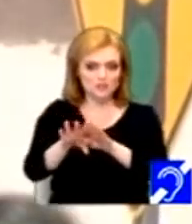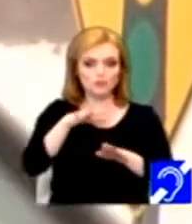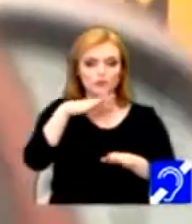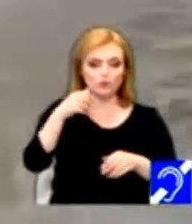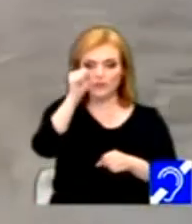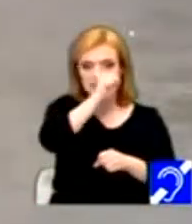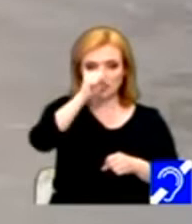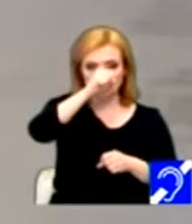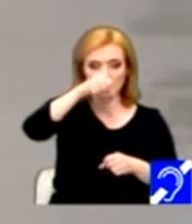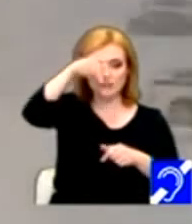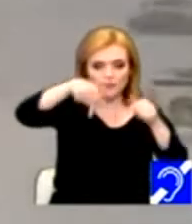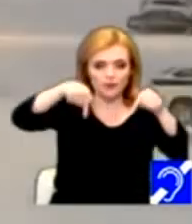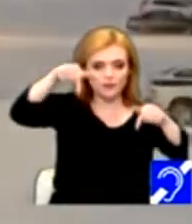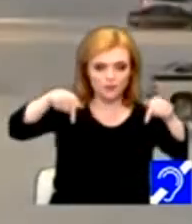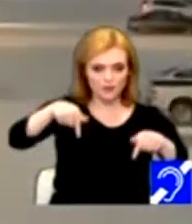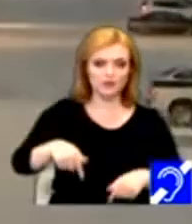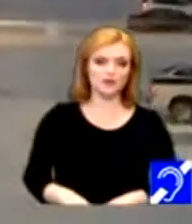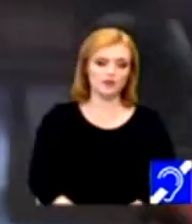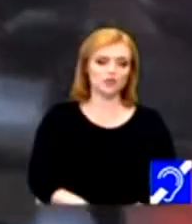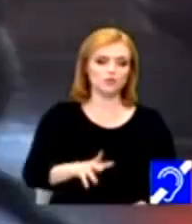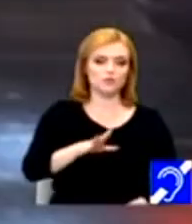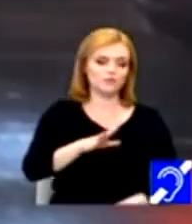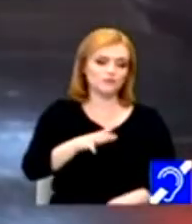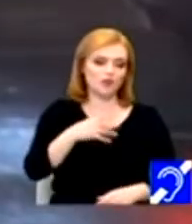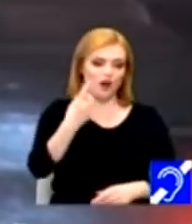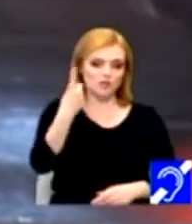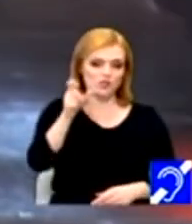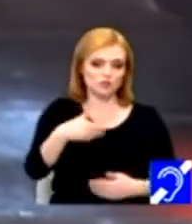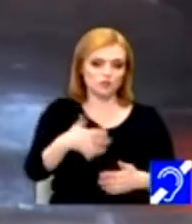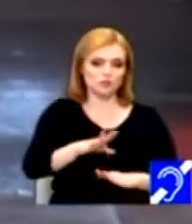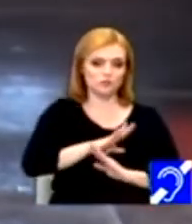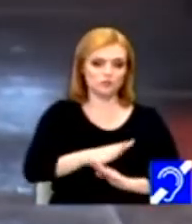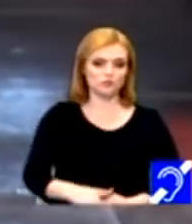Washington, suficient pentru a bloca traficul rutier Orenșir.